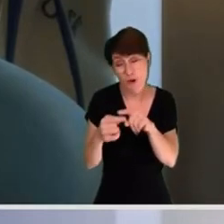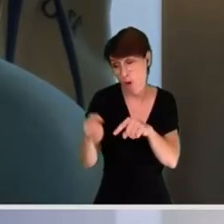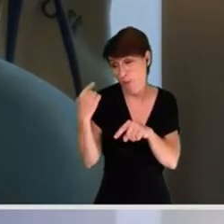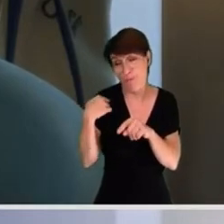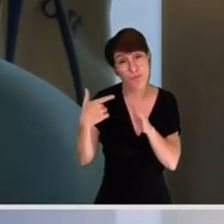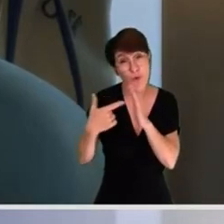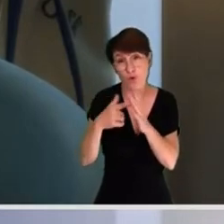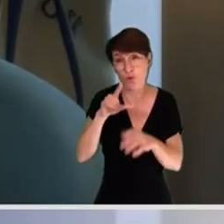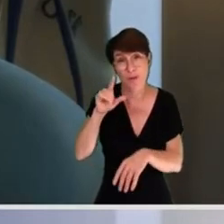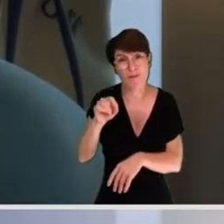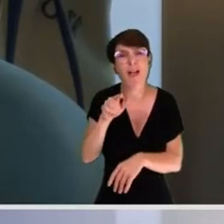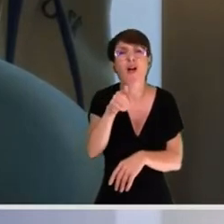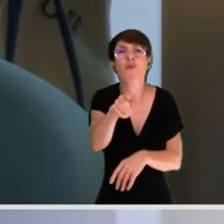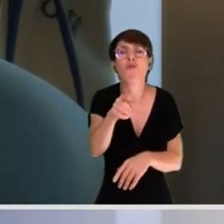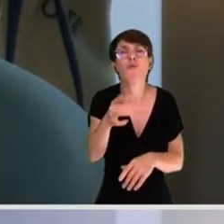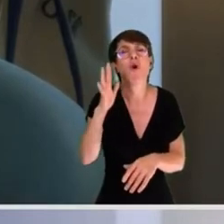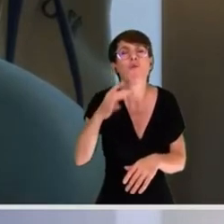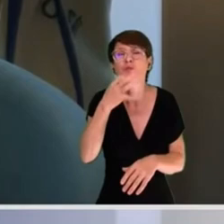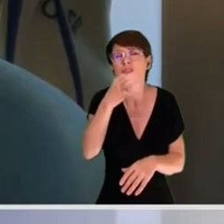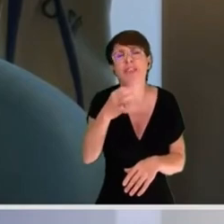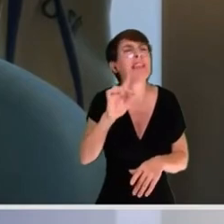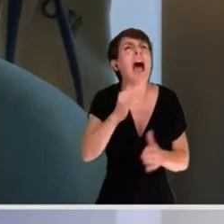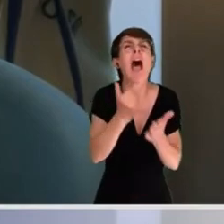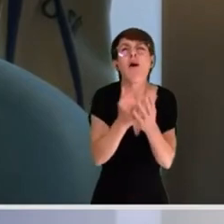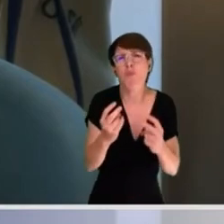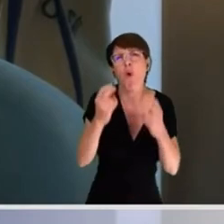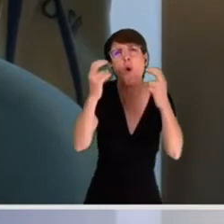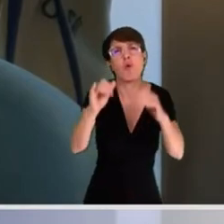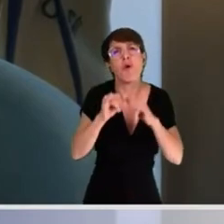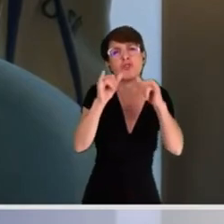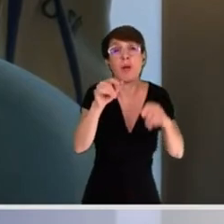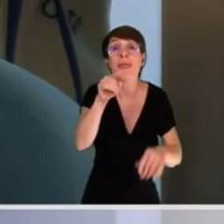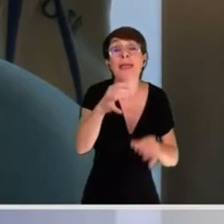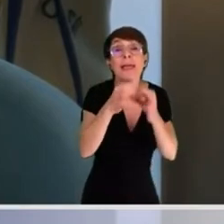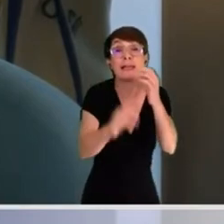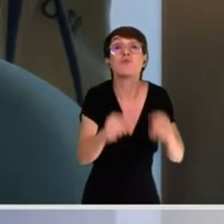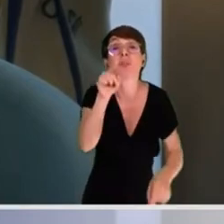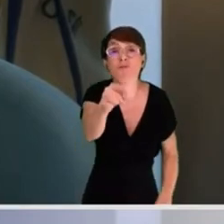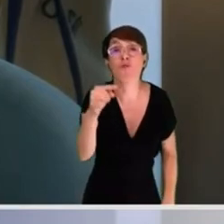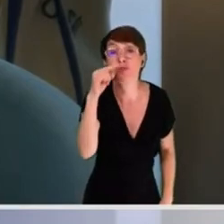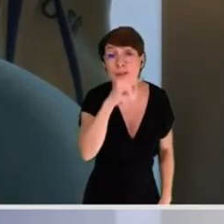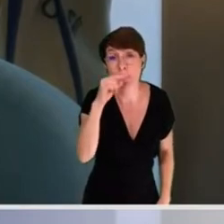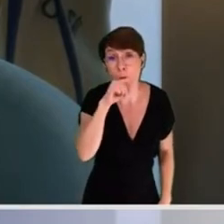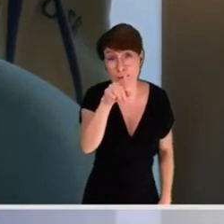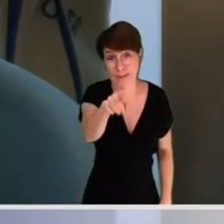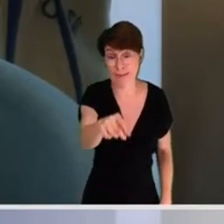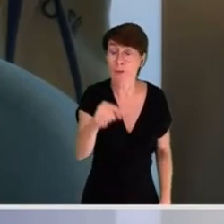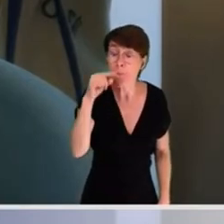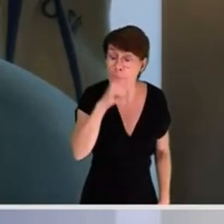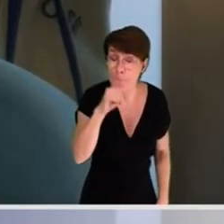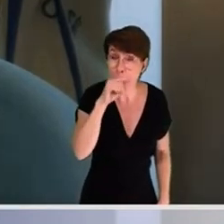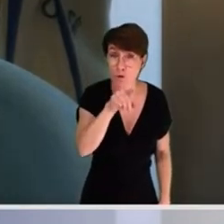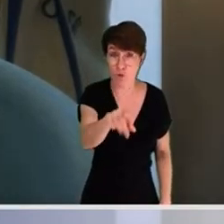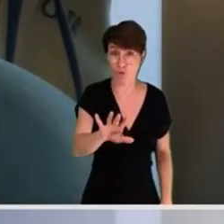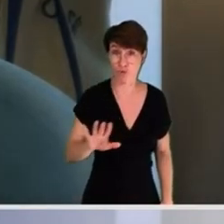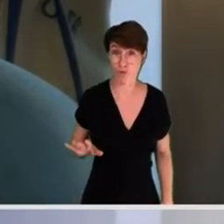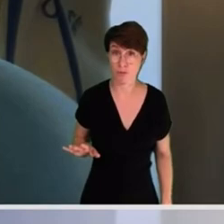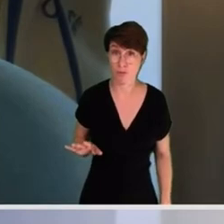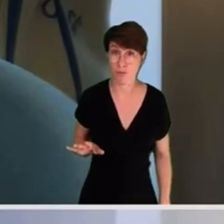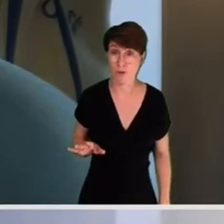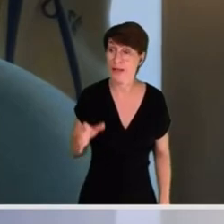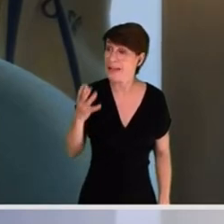menti en disant que vous n'augmenteriez pas les impôts, vous avez menti aux Grenoblois, nous leur disons, si